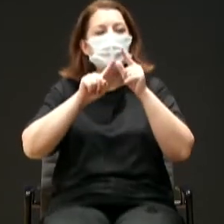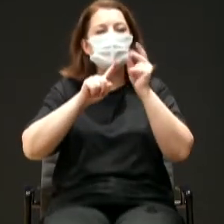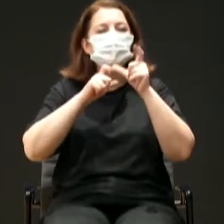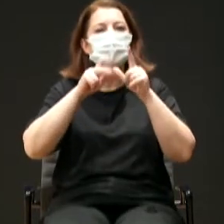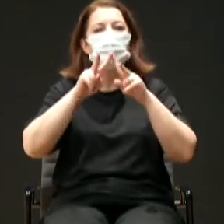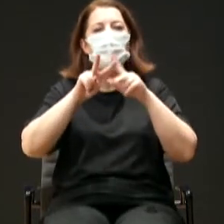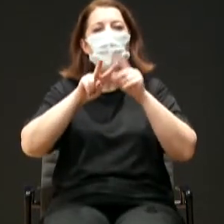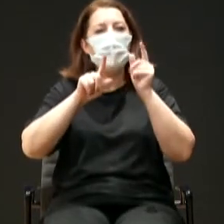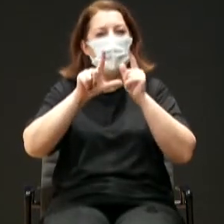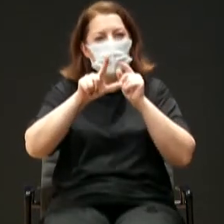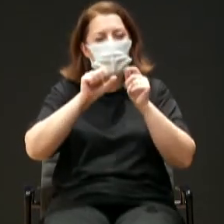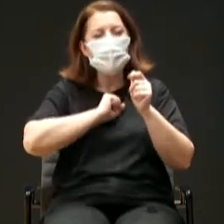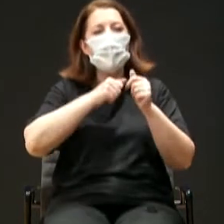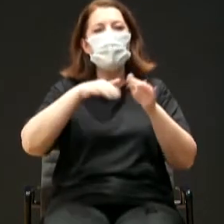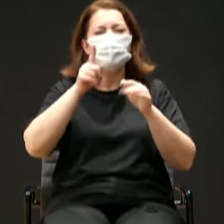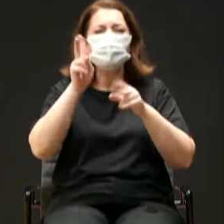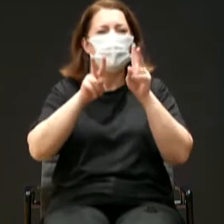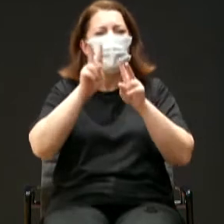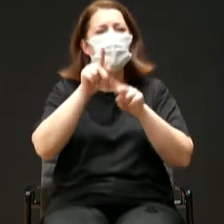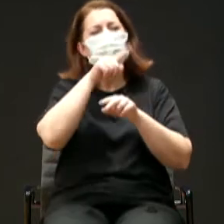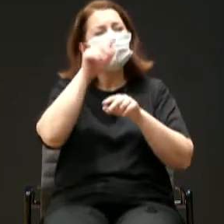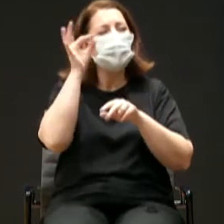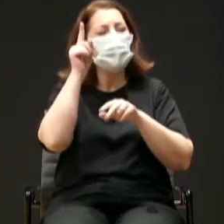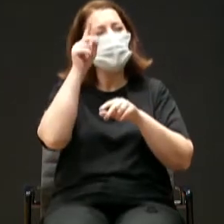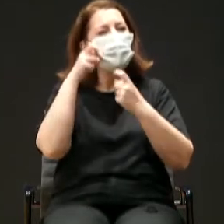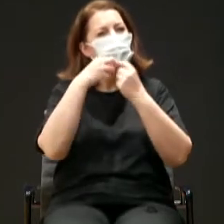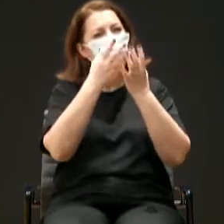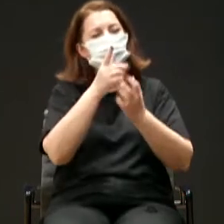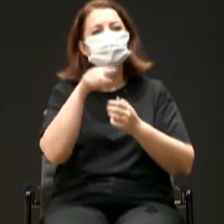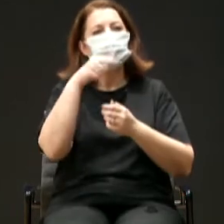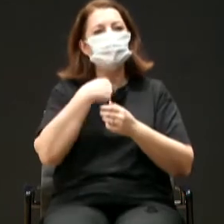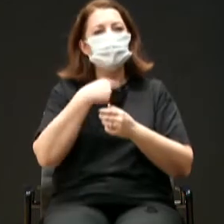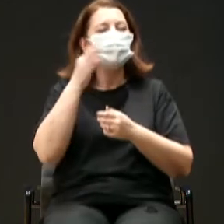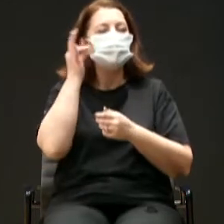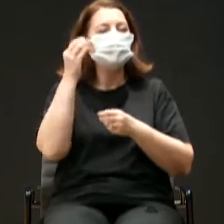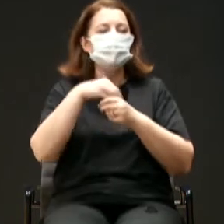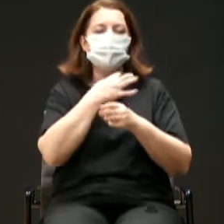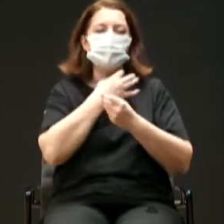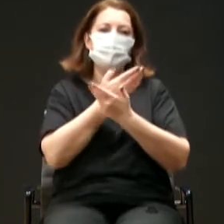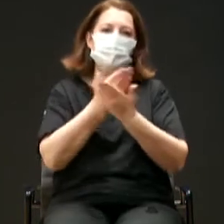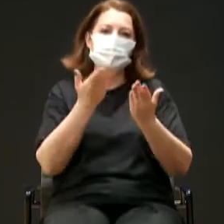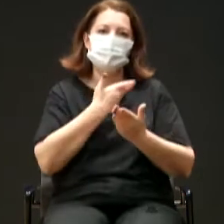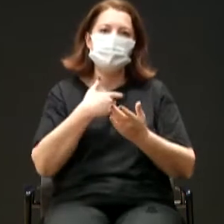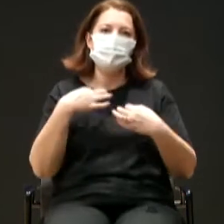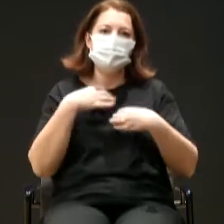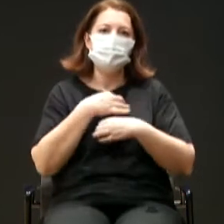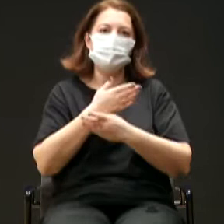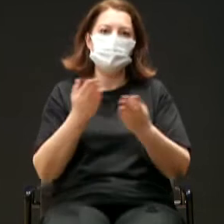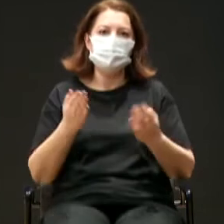ay. Hepsini rahmetle anıyorum. Evet, beni dinlediğiniz için teşekkür ediyor, sevgi ve saygılarımı sunuyorum arkadaşlarım.